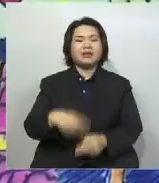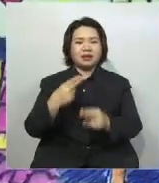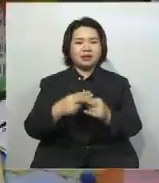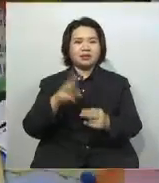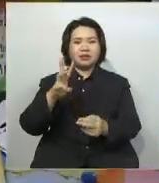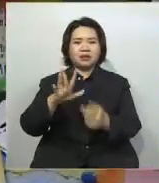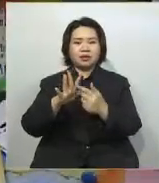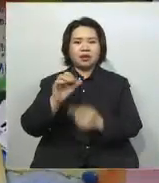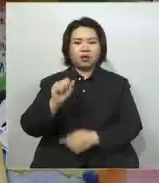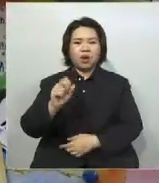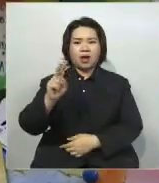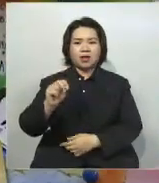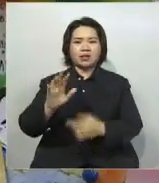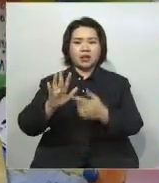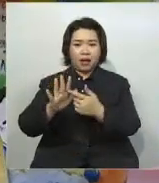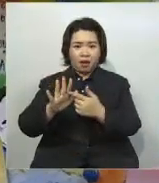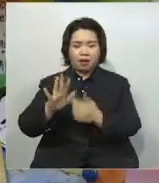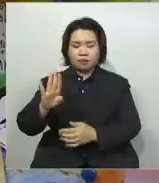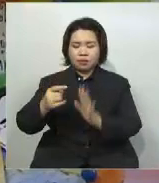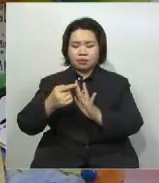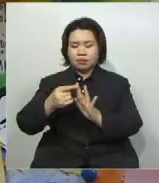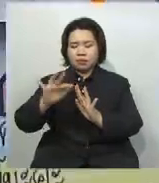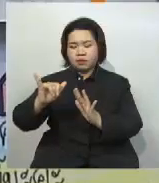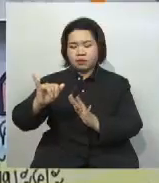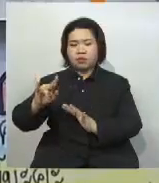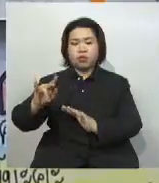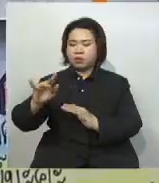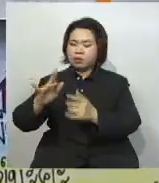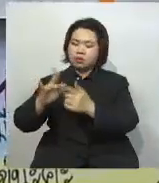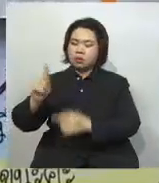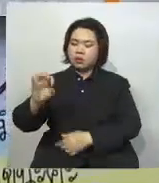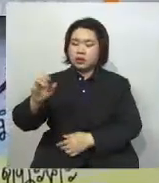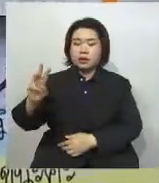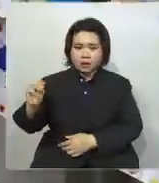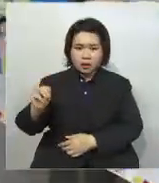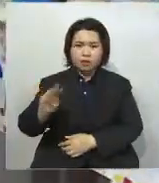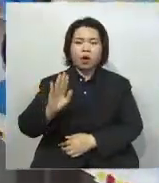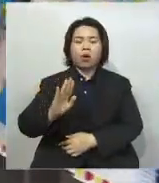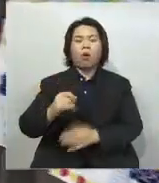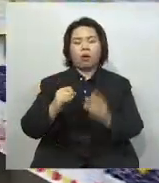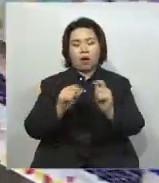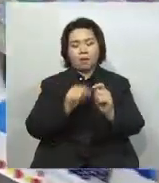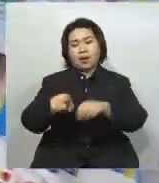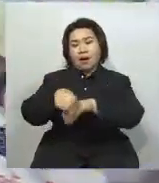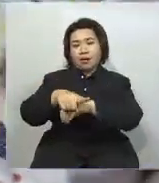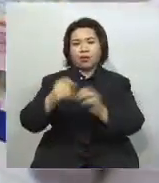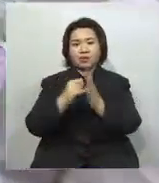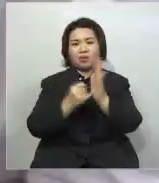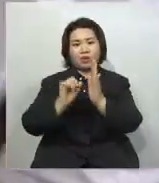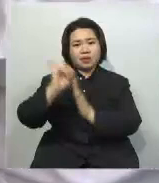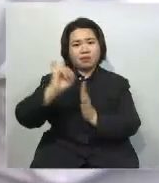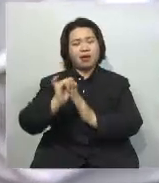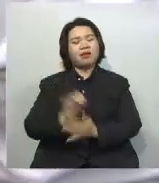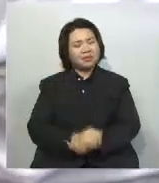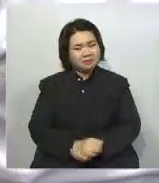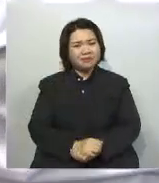าสนาบุญเติงนะคะจากโรงเรียนบ้านสันป่าสักอำเภอหางดงจังหวัดเชียงใหม